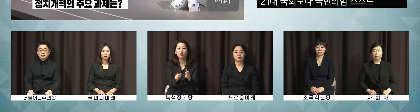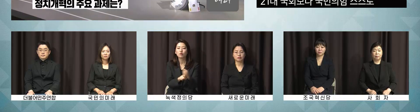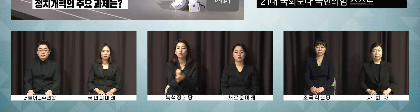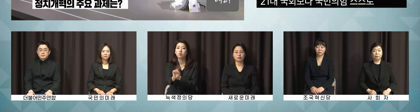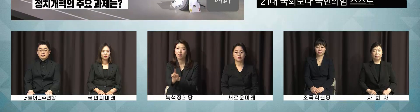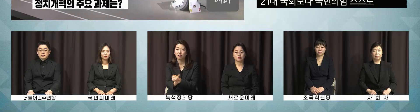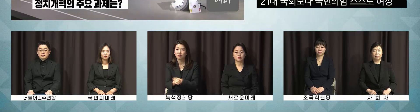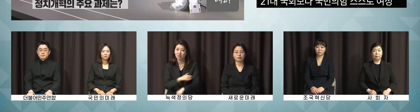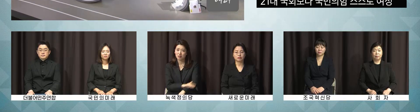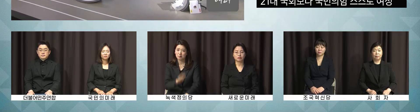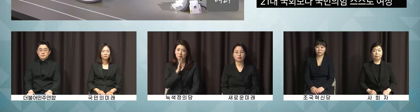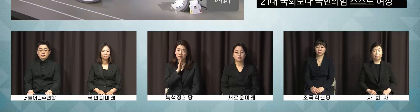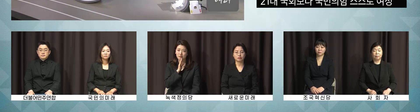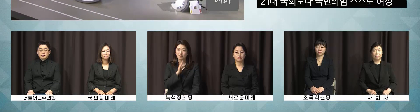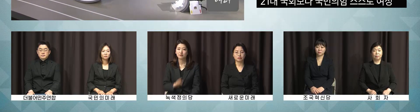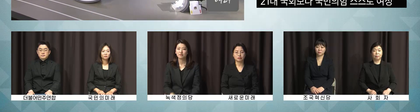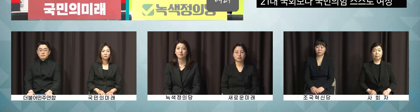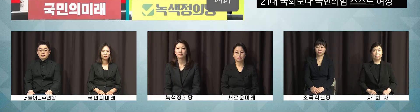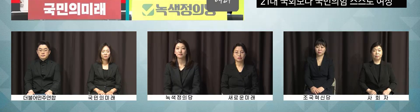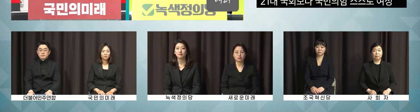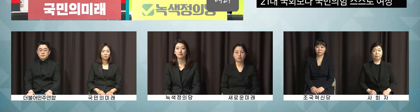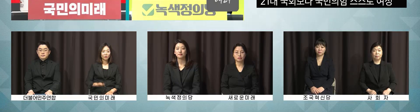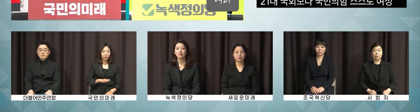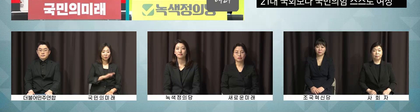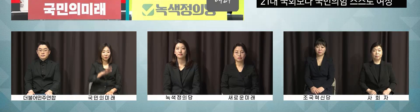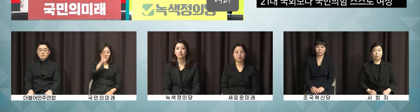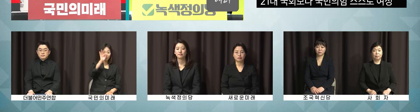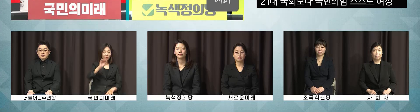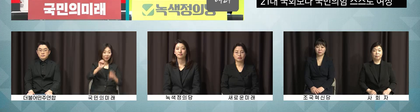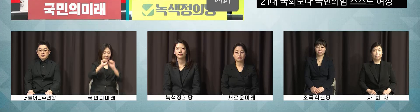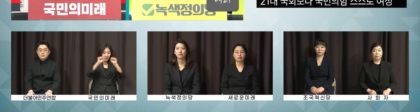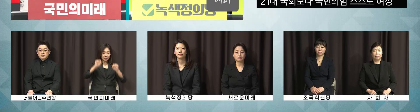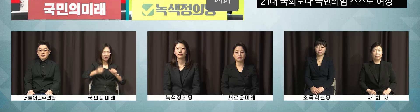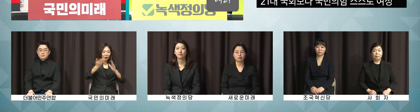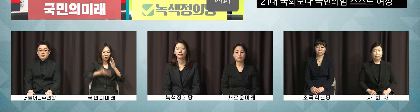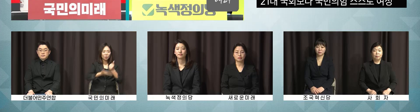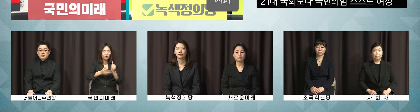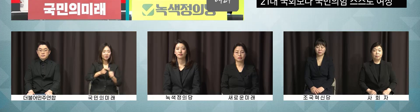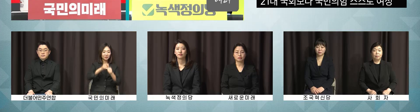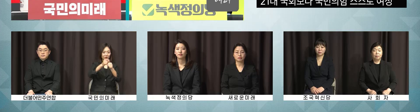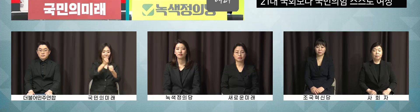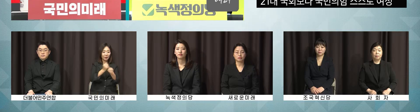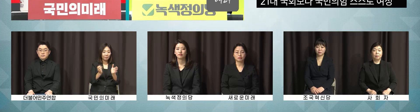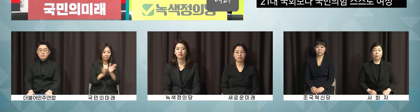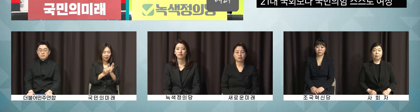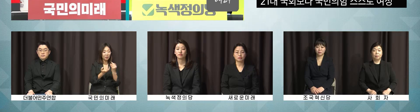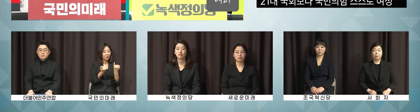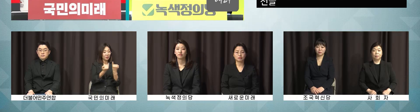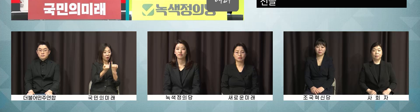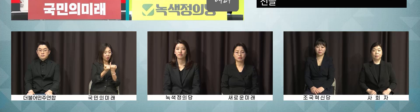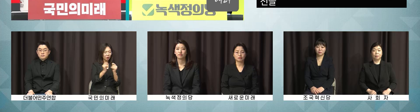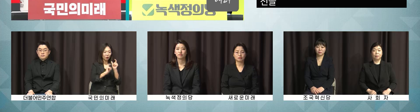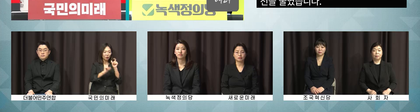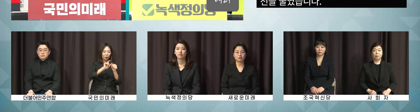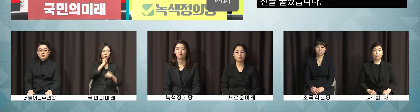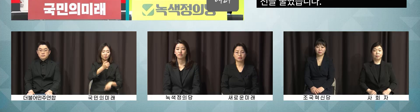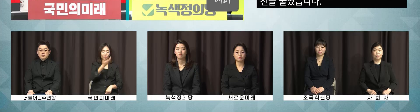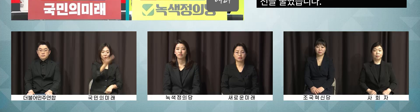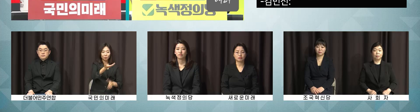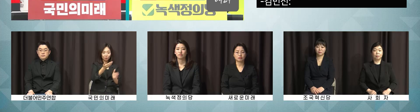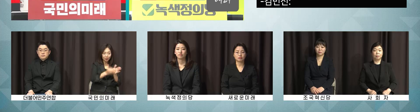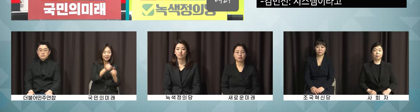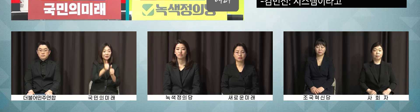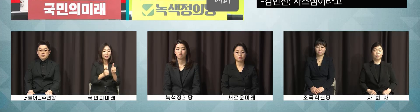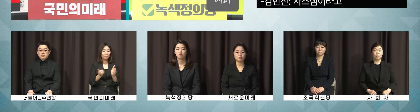잘한 공천일까요? 사실 저희는 시스템에 따른 공천을 지역구에서는 했습니다. 이 때문에 여성에 대한 가산점을 주고 경선을